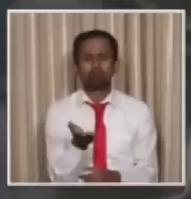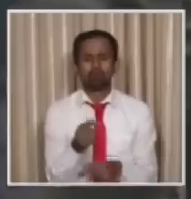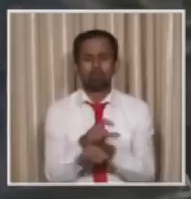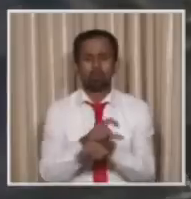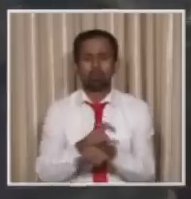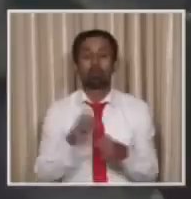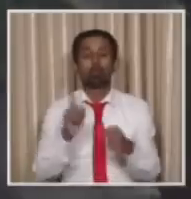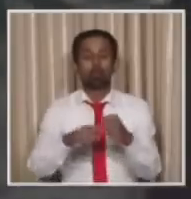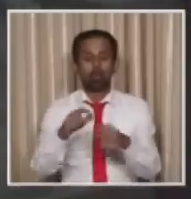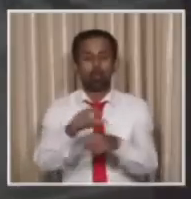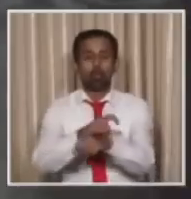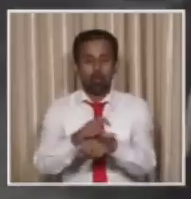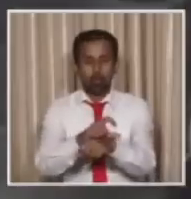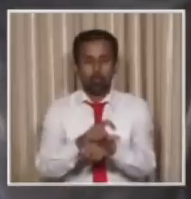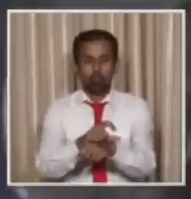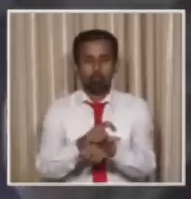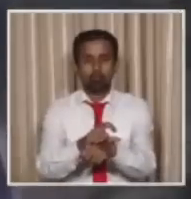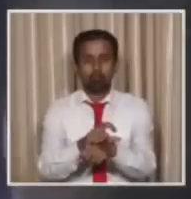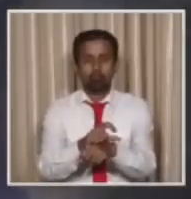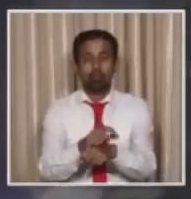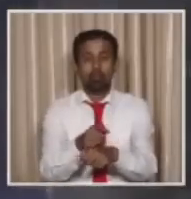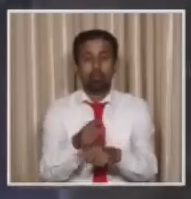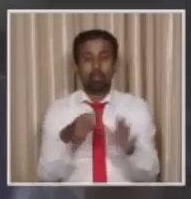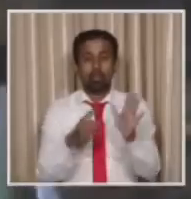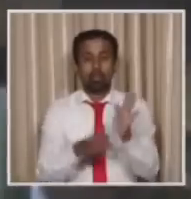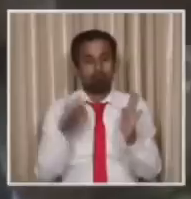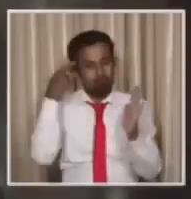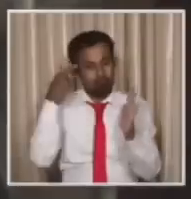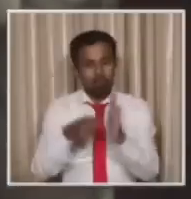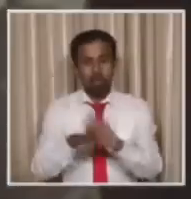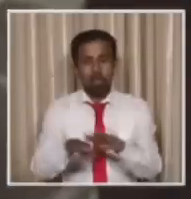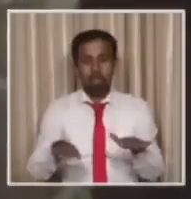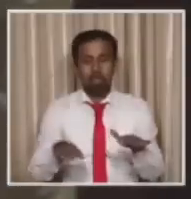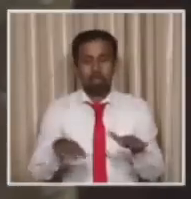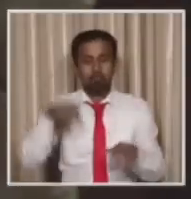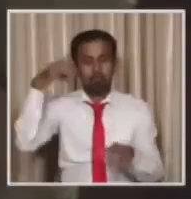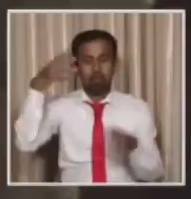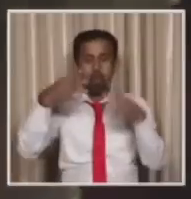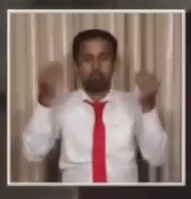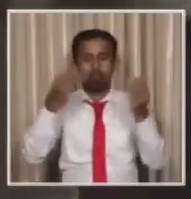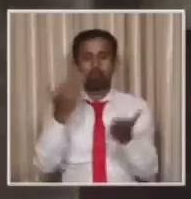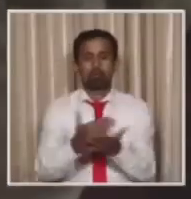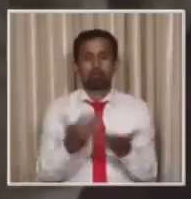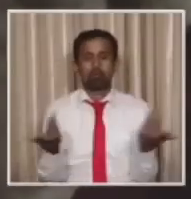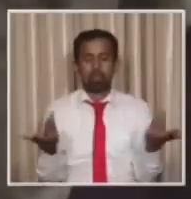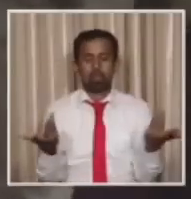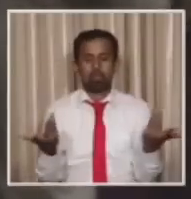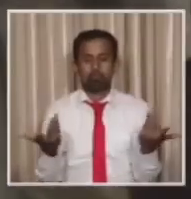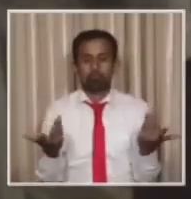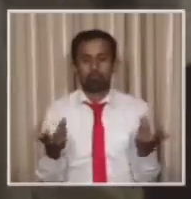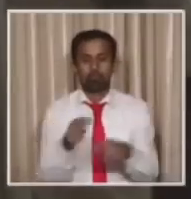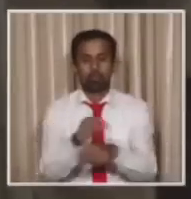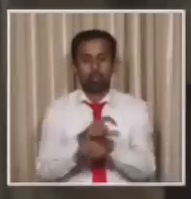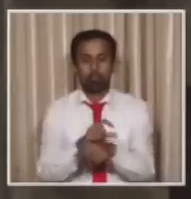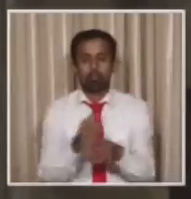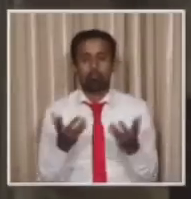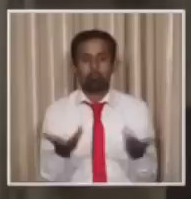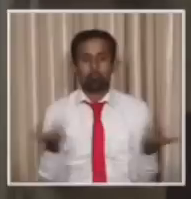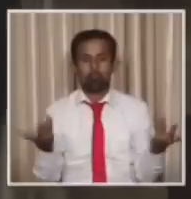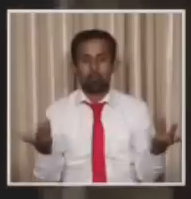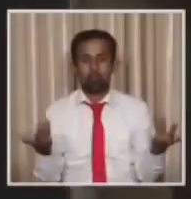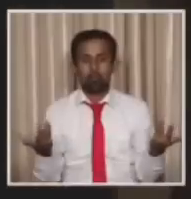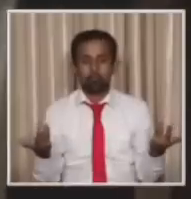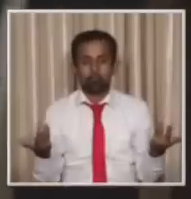මහජන උපයෝගිතා කොමිෂන් සභාව තියෙනවා. ඒ ලෙවල් විභාග ලියනකොට ළමයිගේ කරන්ට් කපන එක නවත්තන්න බෑ. ඒ වගේම ඒ කොමිෂමට බෑ